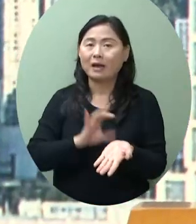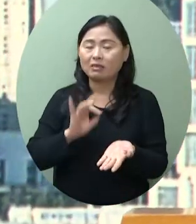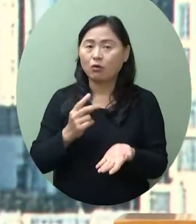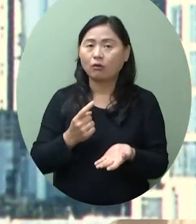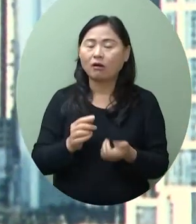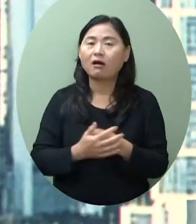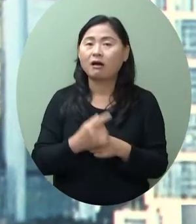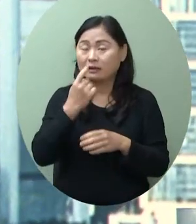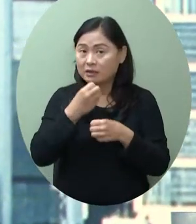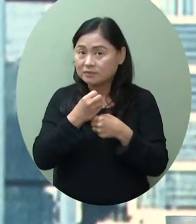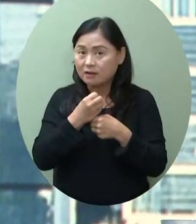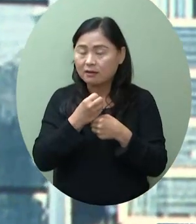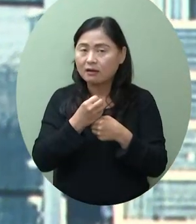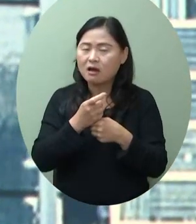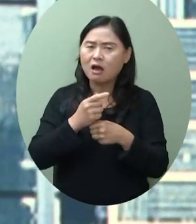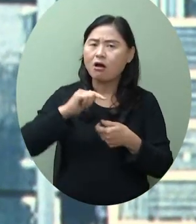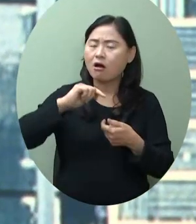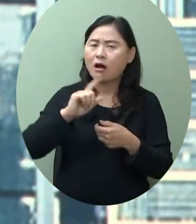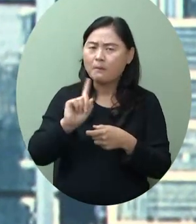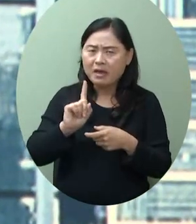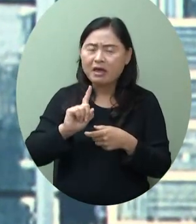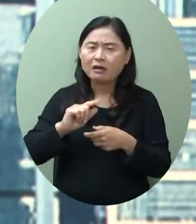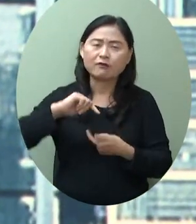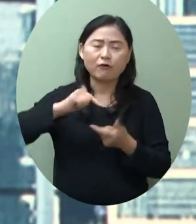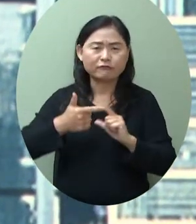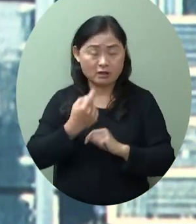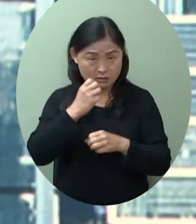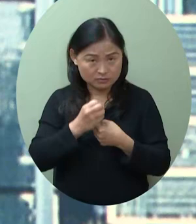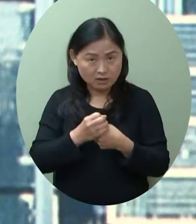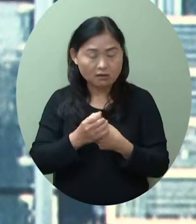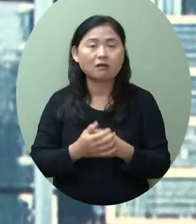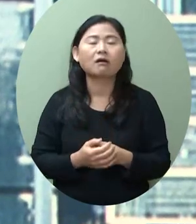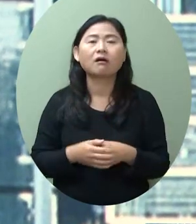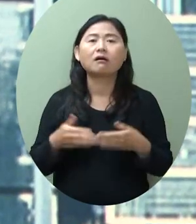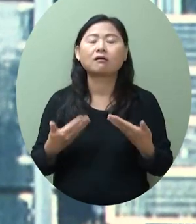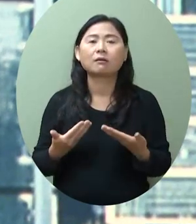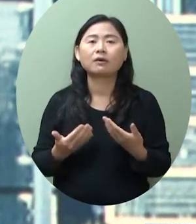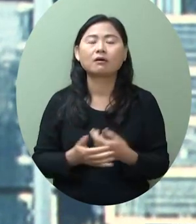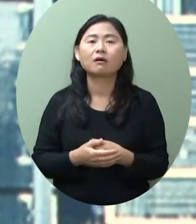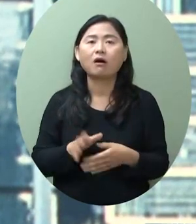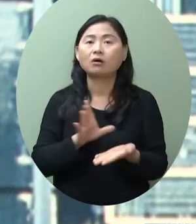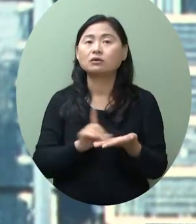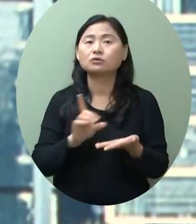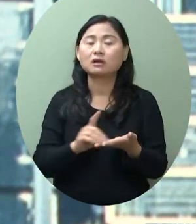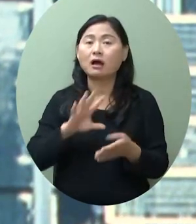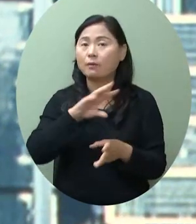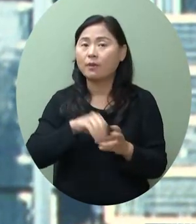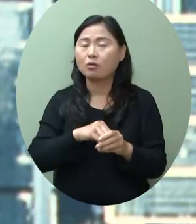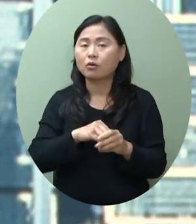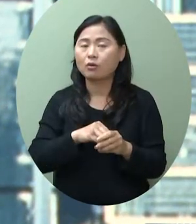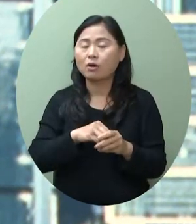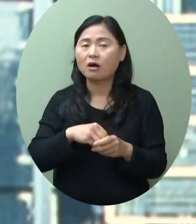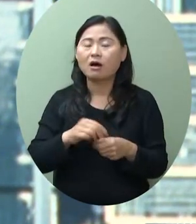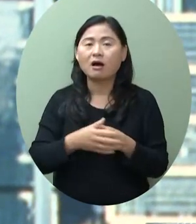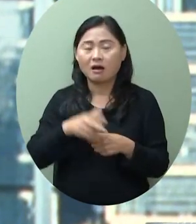測係乜嘢模式嘅病毒檢測？到今日為止，我哋嘅專家，即係包括行政長官